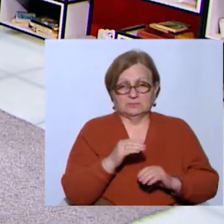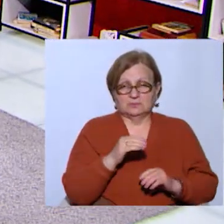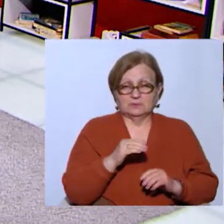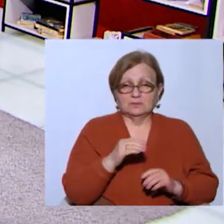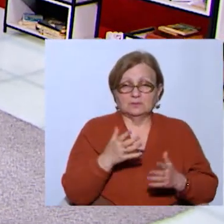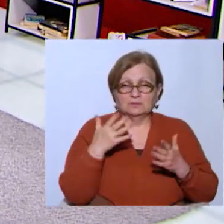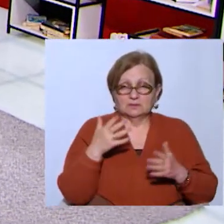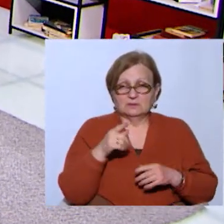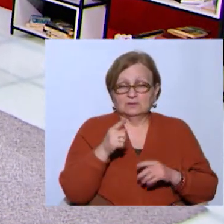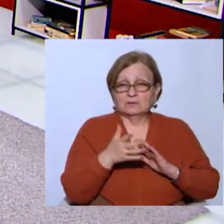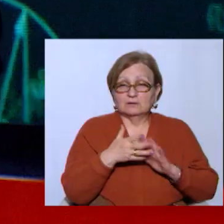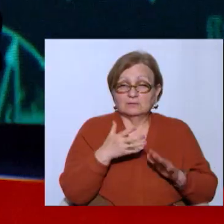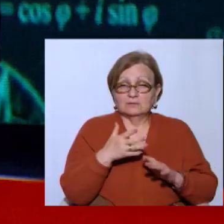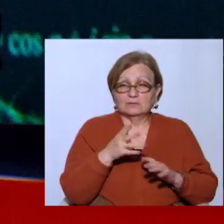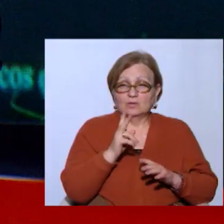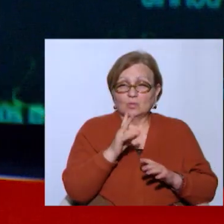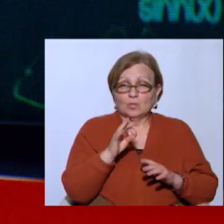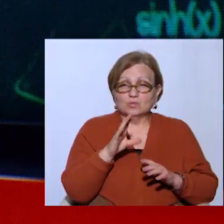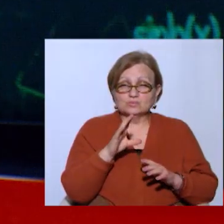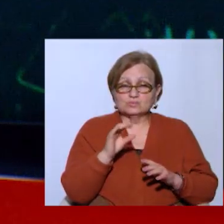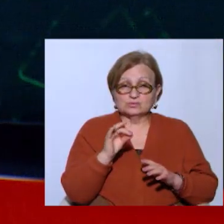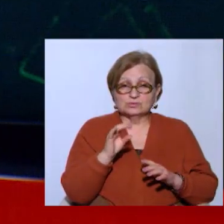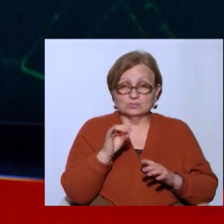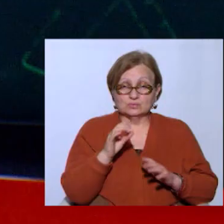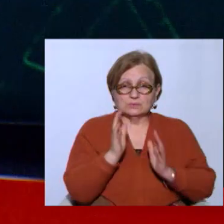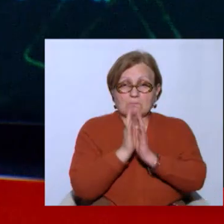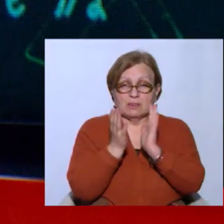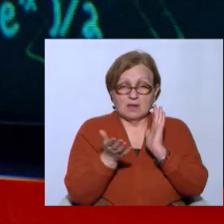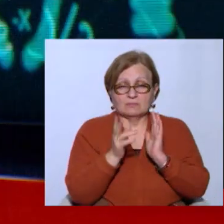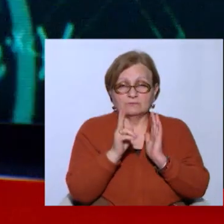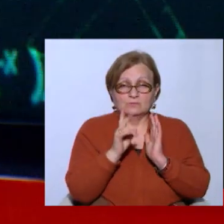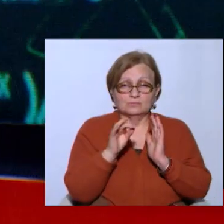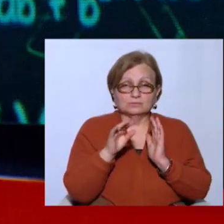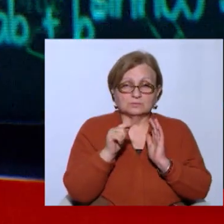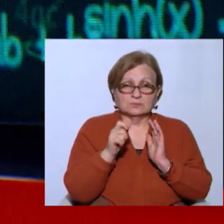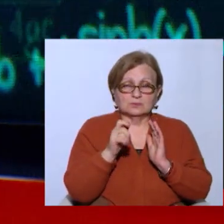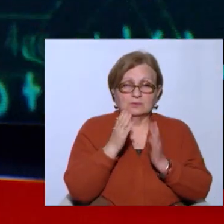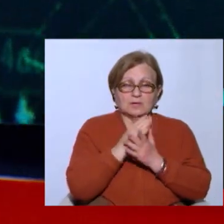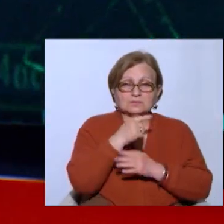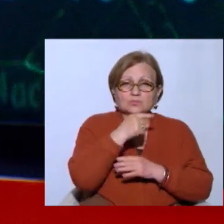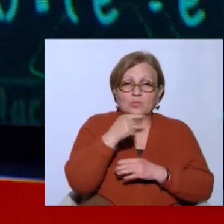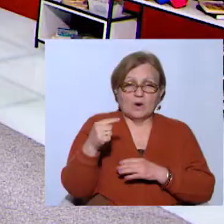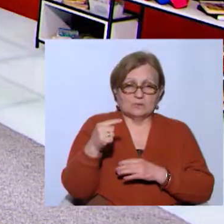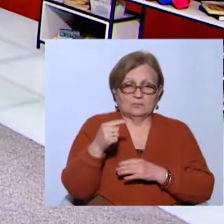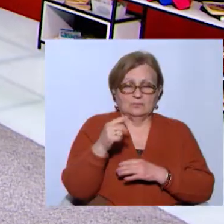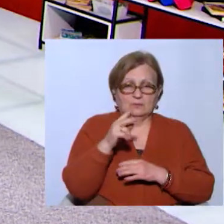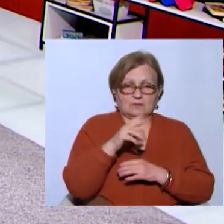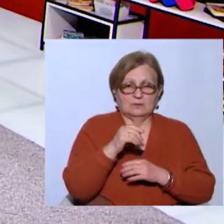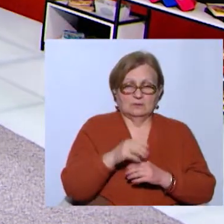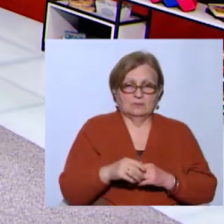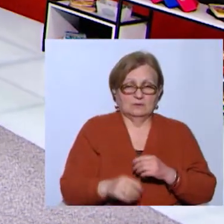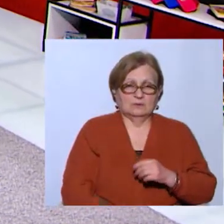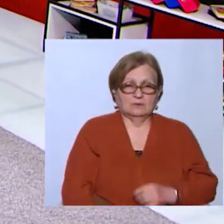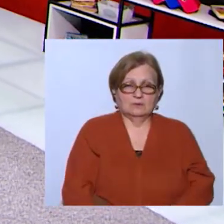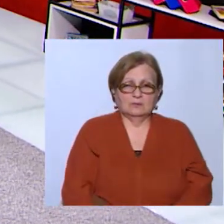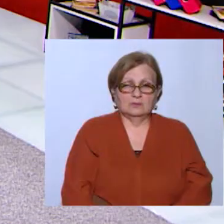ესე იგი, აი ესე იგი რომ და კოსინუსი ბლაგვი კუთხის, ბლაგვი კუთხის კოსინუსი არის უარყოფითი რიცხვი. აი მოდით ესე იგი კიდევ ერთხელ რო